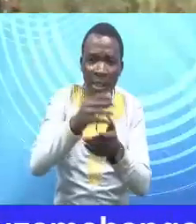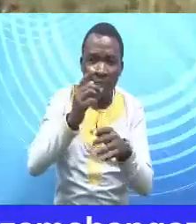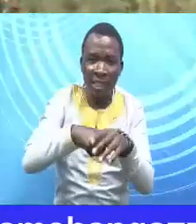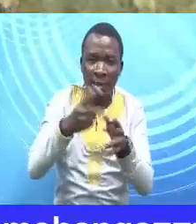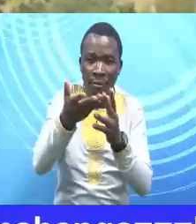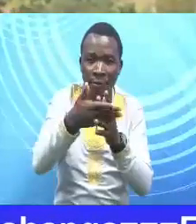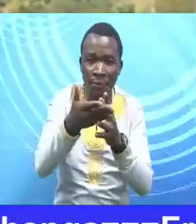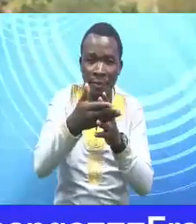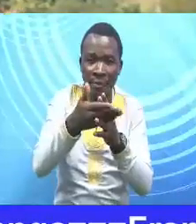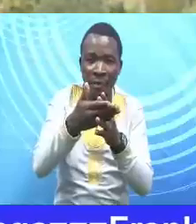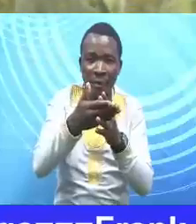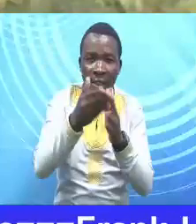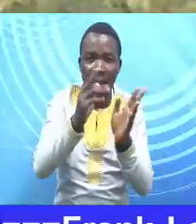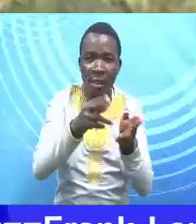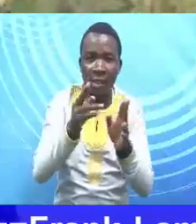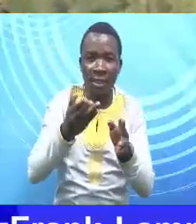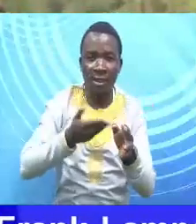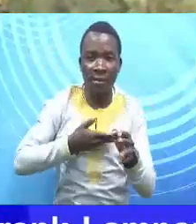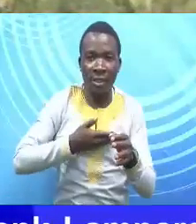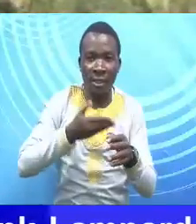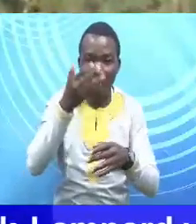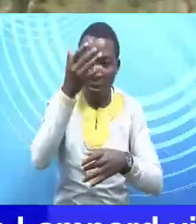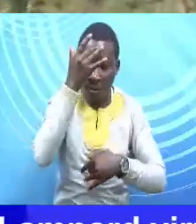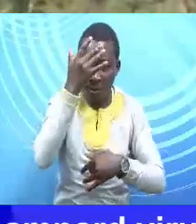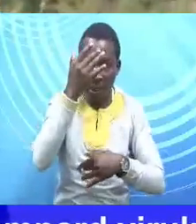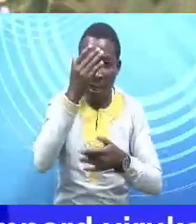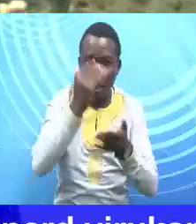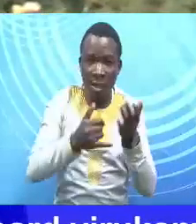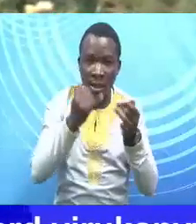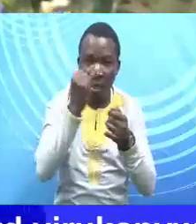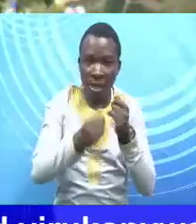mu burwayi, akimara kuvuga amagambo angana gutyo